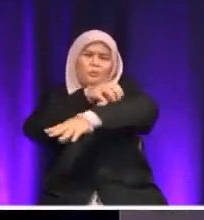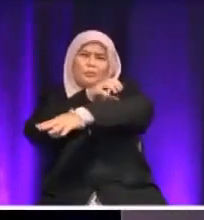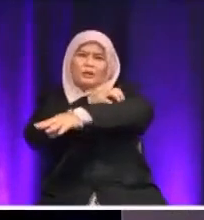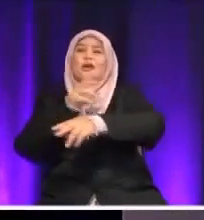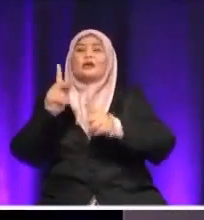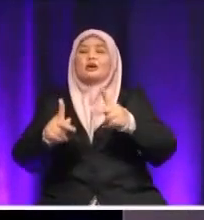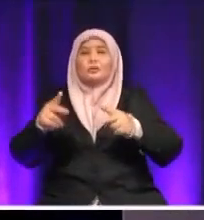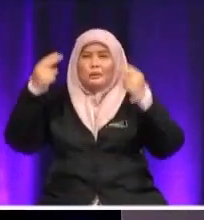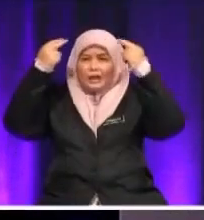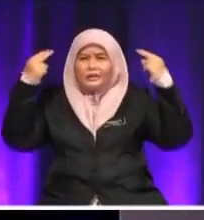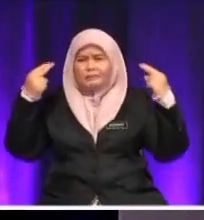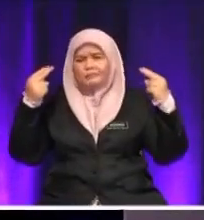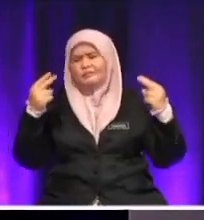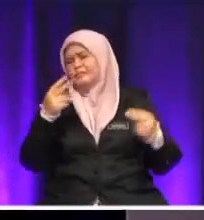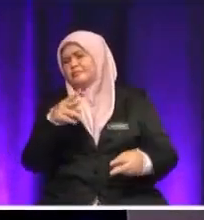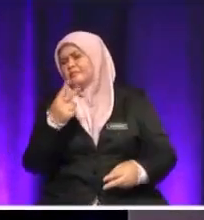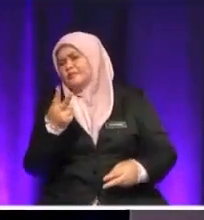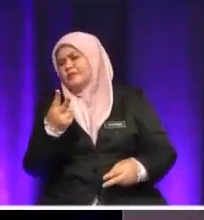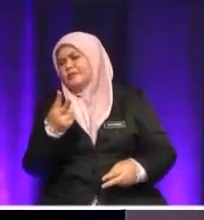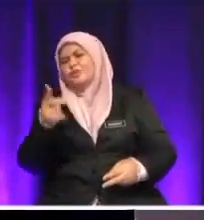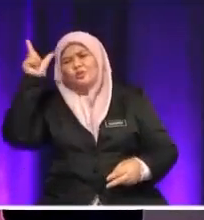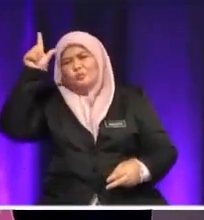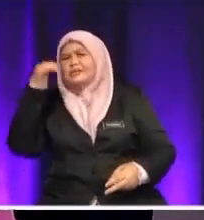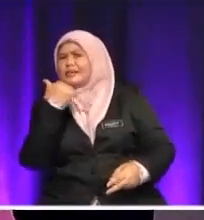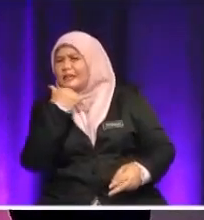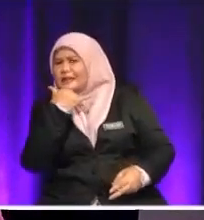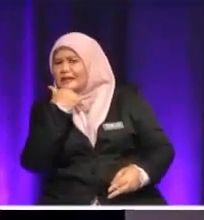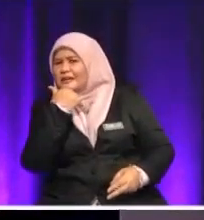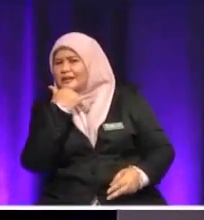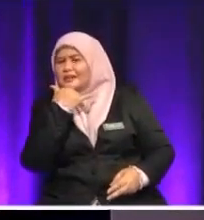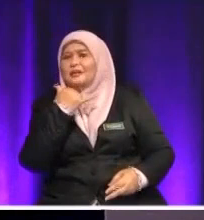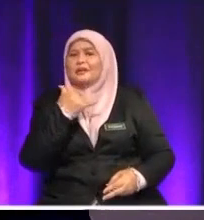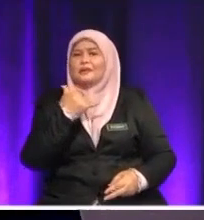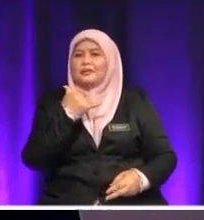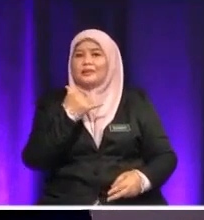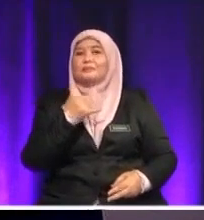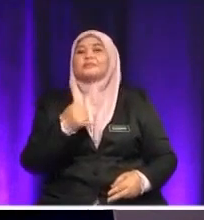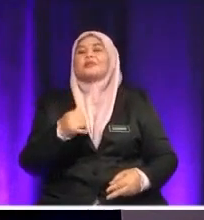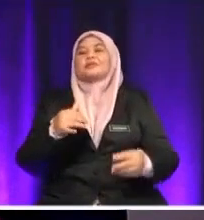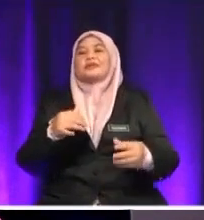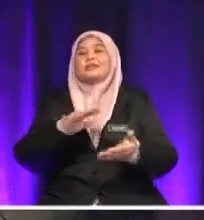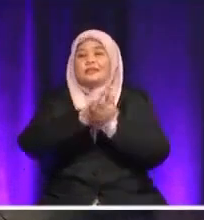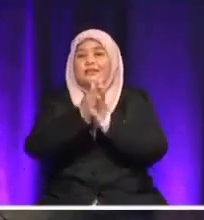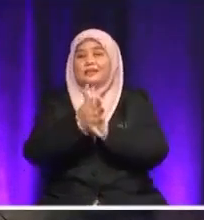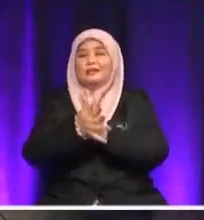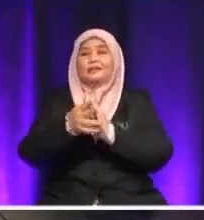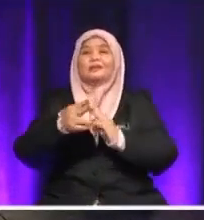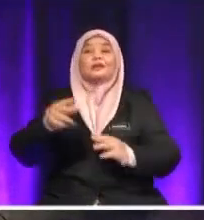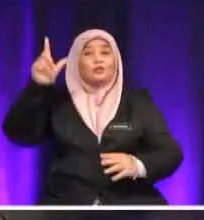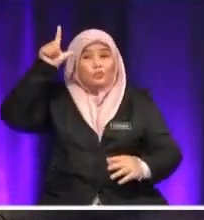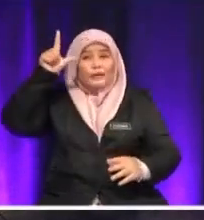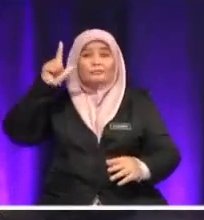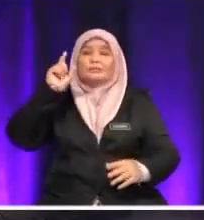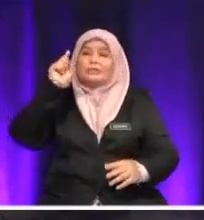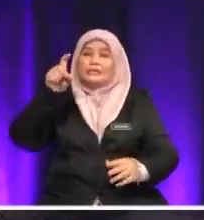Apabila hakim mendapati hakim bersalah kan? Hakim mendapati hakim bersalah, maka hakim perlu dibalas cedera